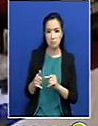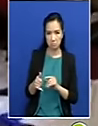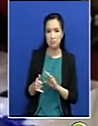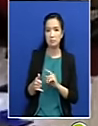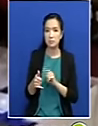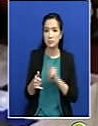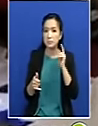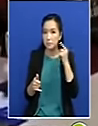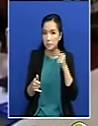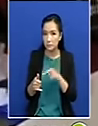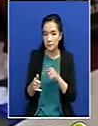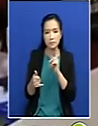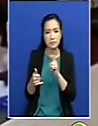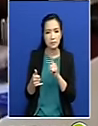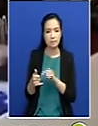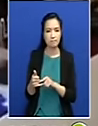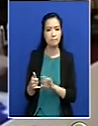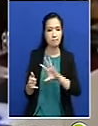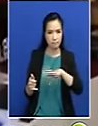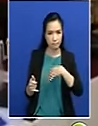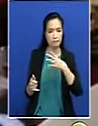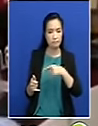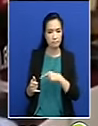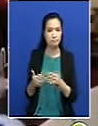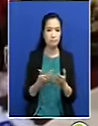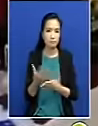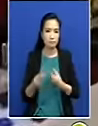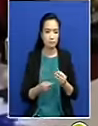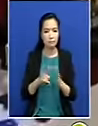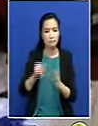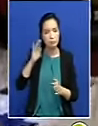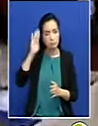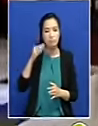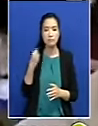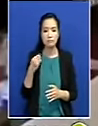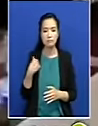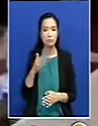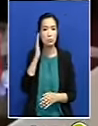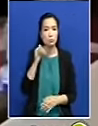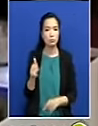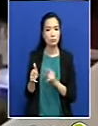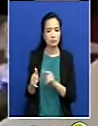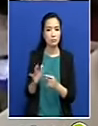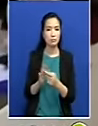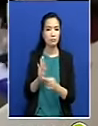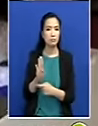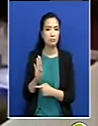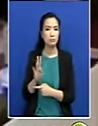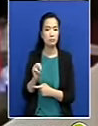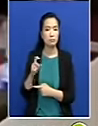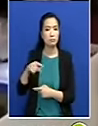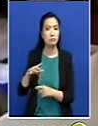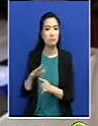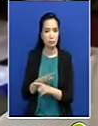ตัวได้ก็คือนางสาวสังครางรัตน์นี่ก็บอกว่าการซื้อขายยาบ้าแต่ละครั้งเนี่ยจะมีนายเบนซ์หรือว่านายอนันต์ซึ่งเป็นแฟ